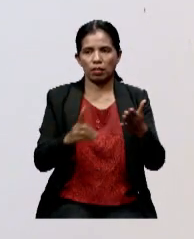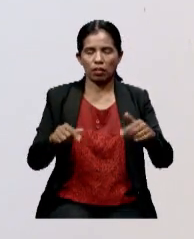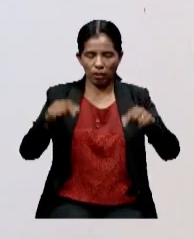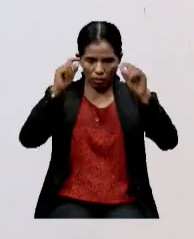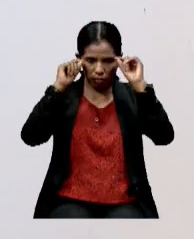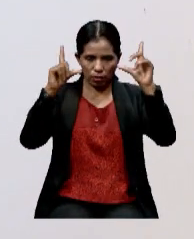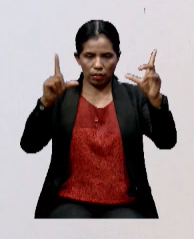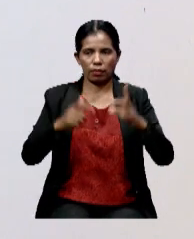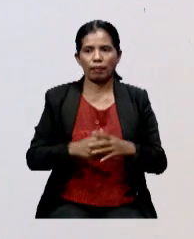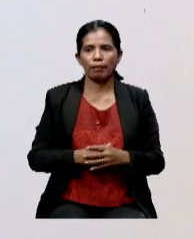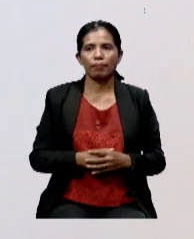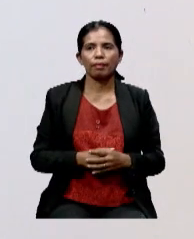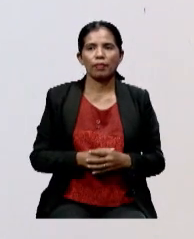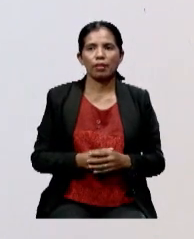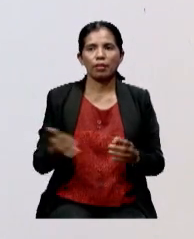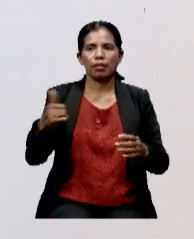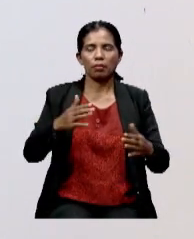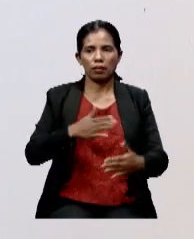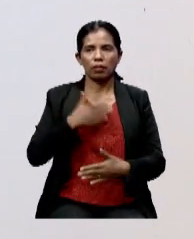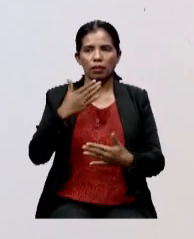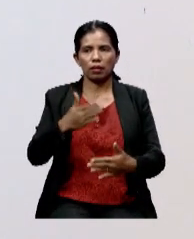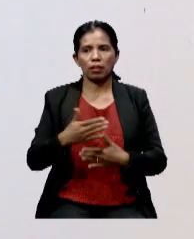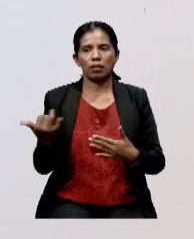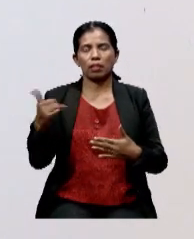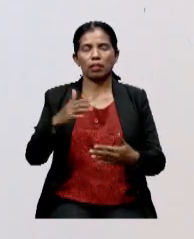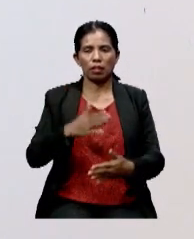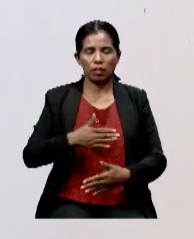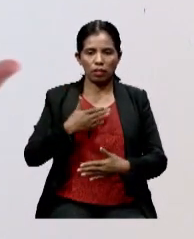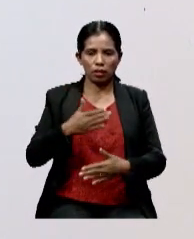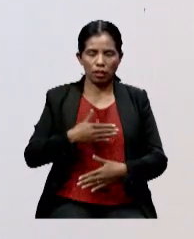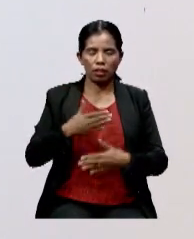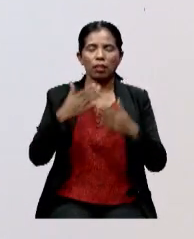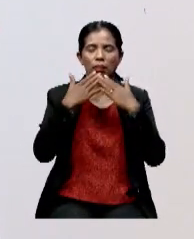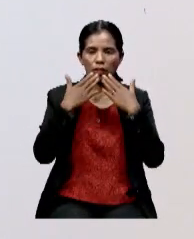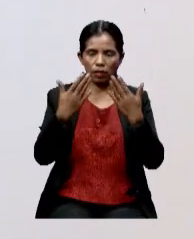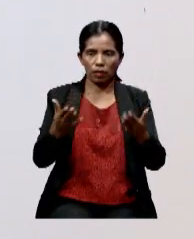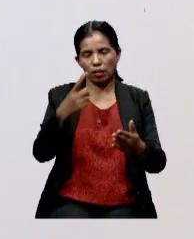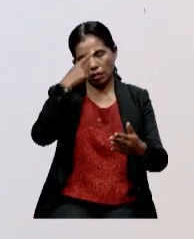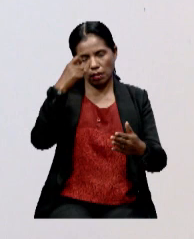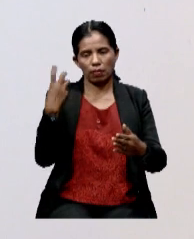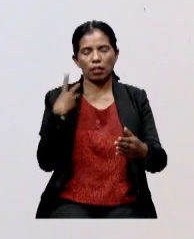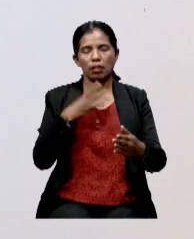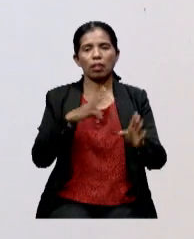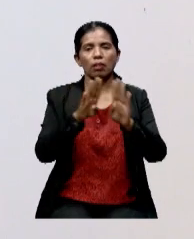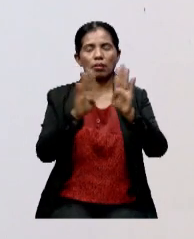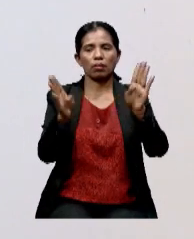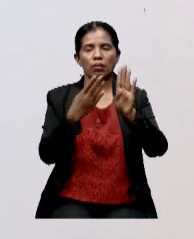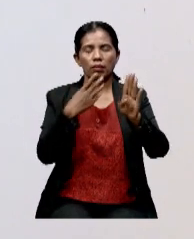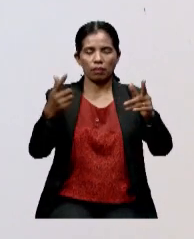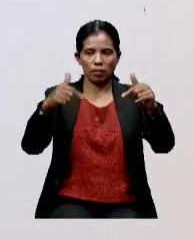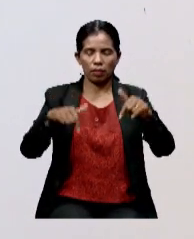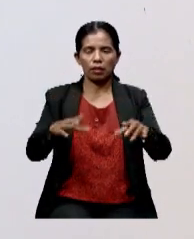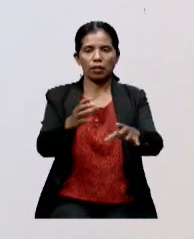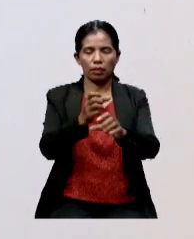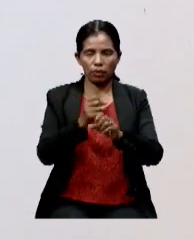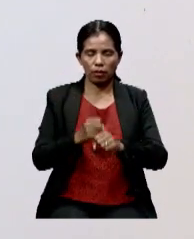sira. Então, sira mos ohin contente e sira agradece tamba ita loke onormata mba sira atumai foti